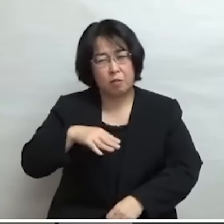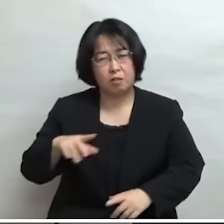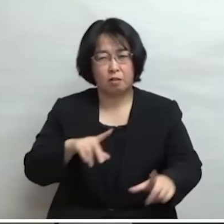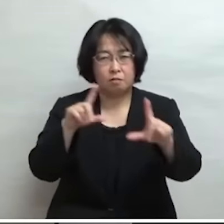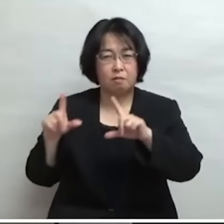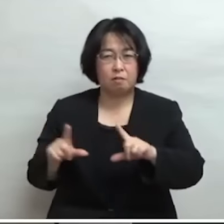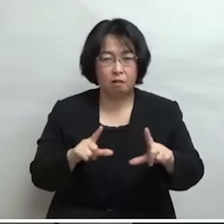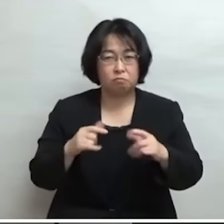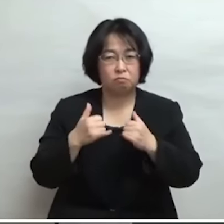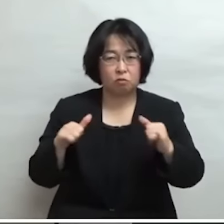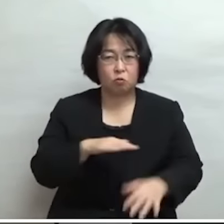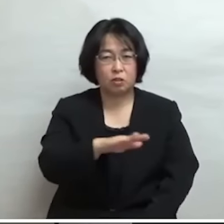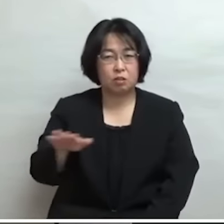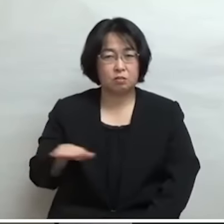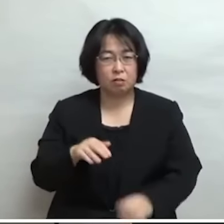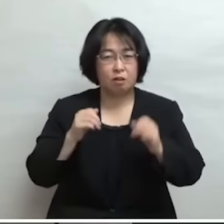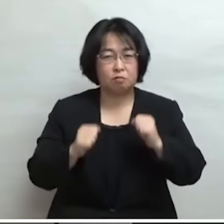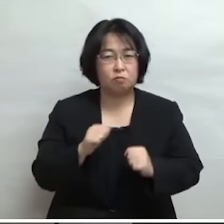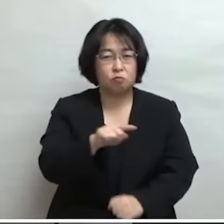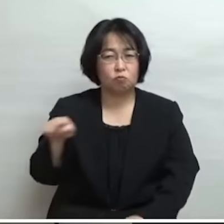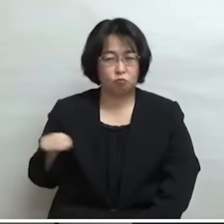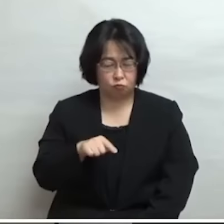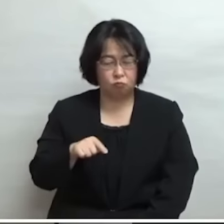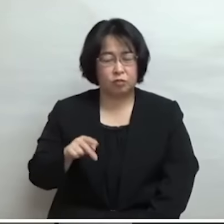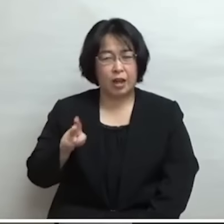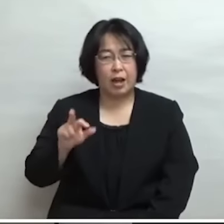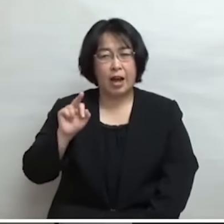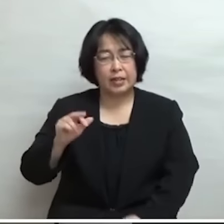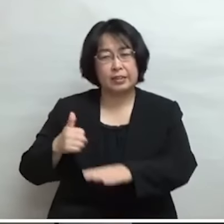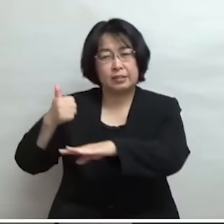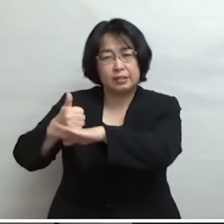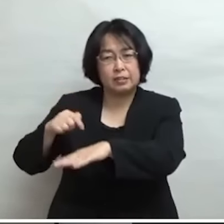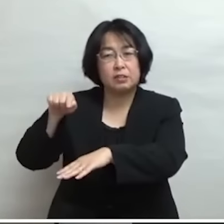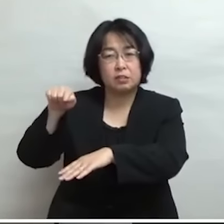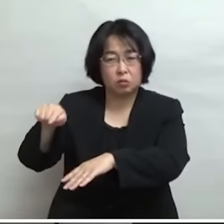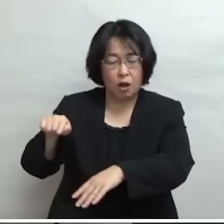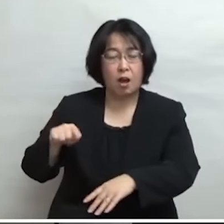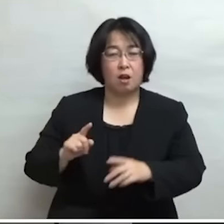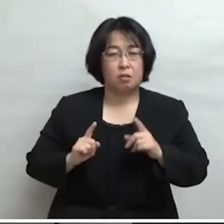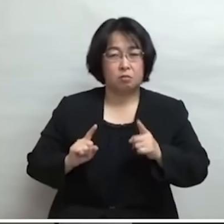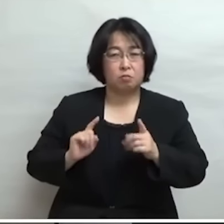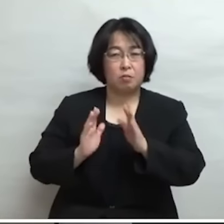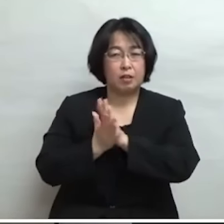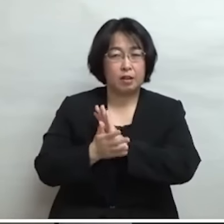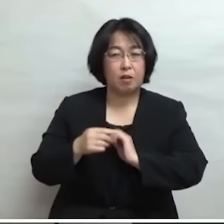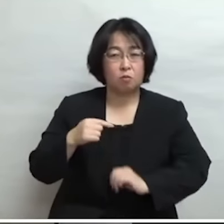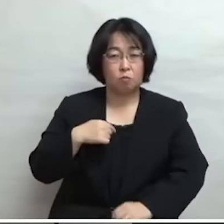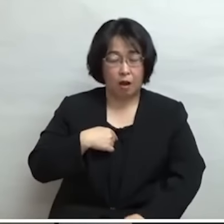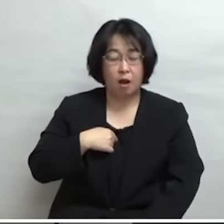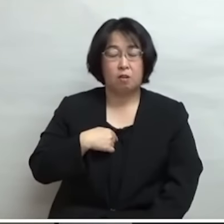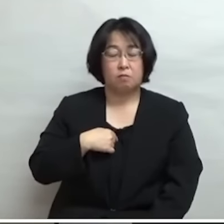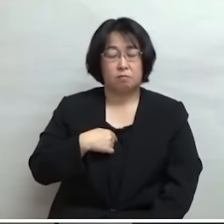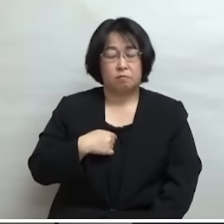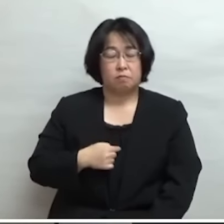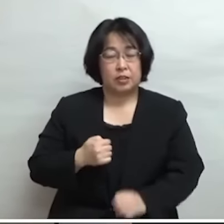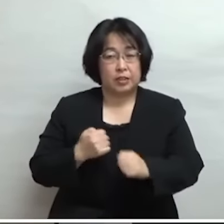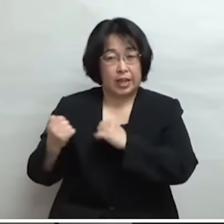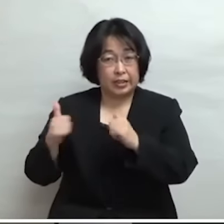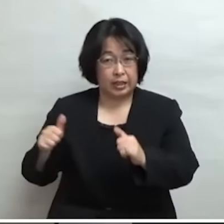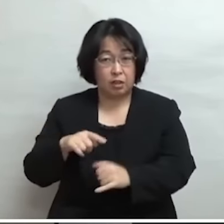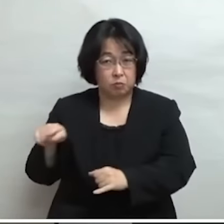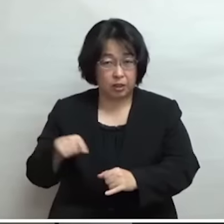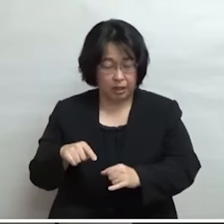方々がおられるということで、長谷さんにはですね、群馬県は一応その避難者の方々に対して、例えば県営